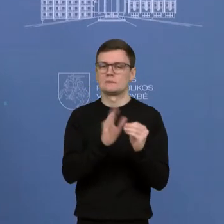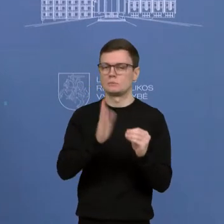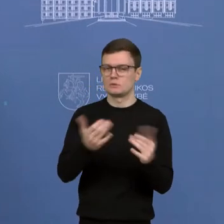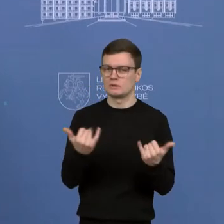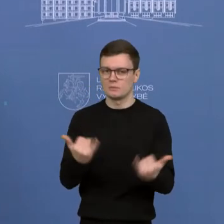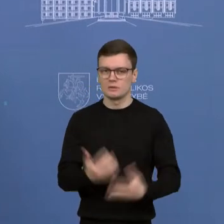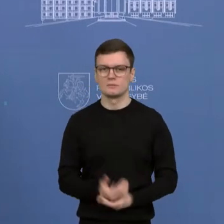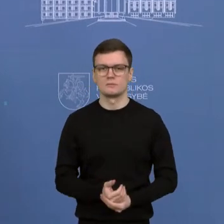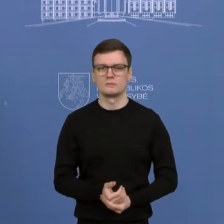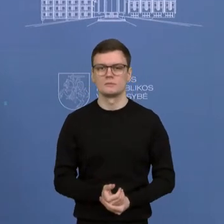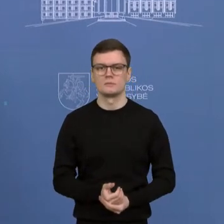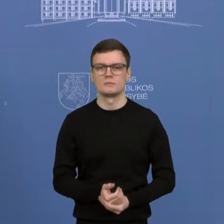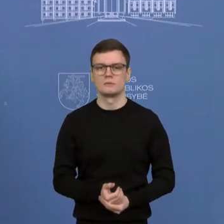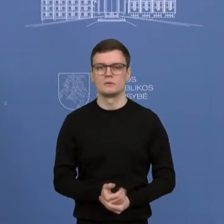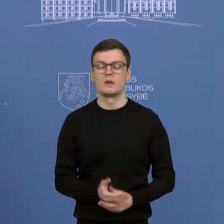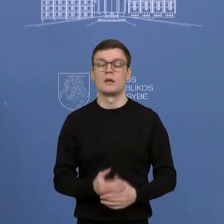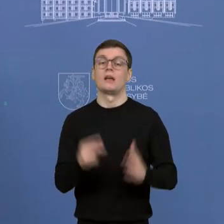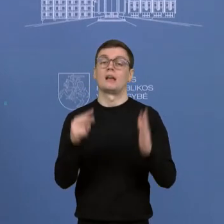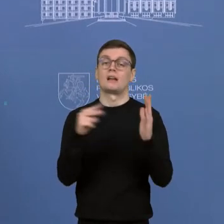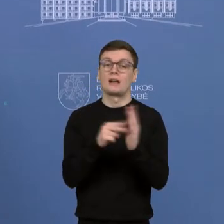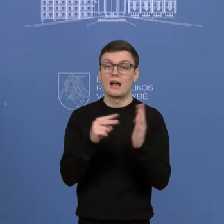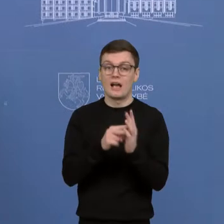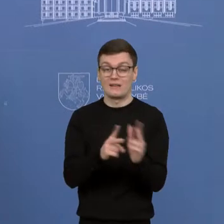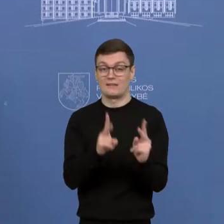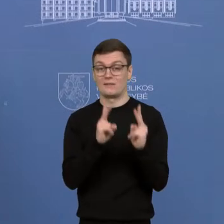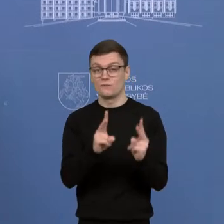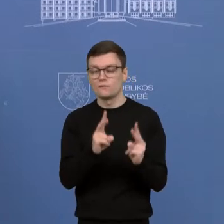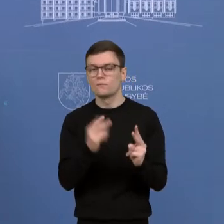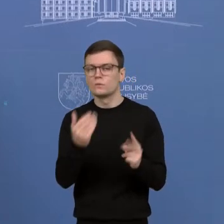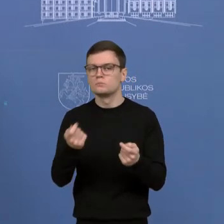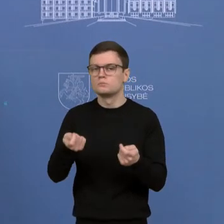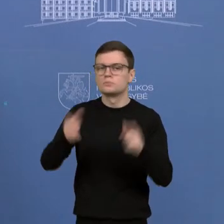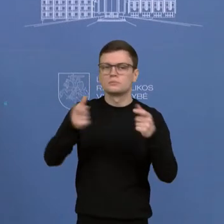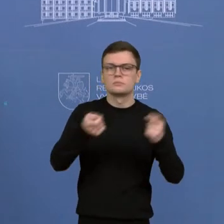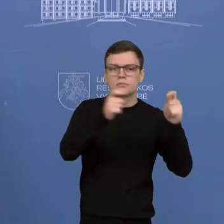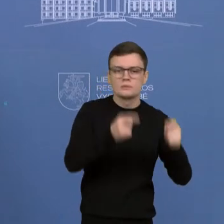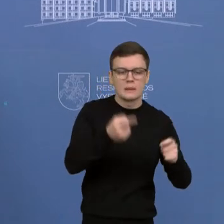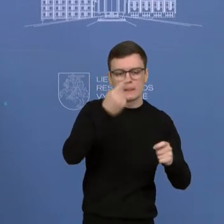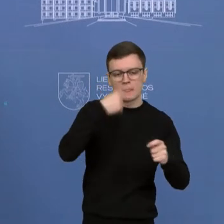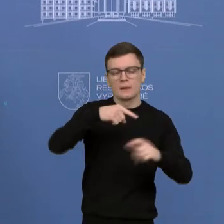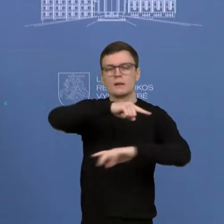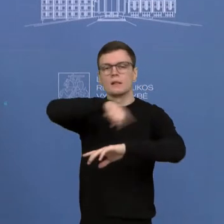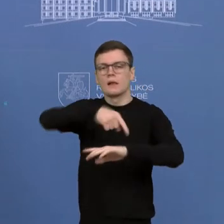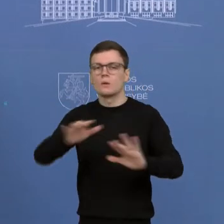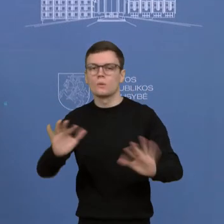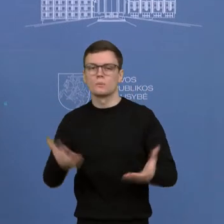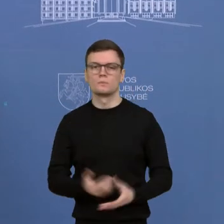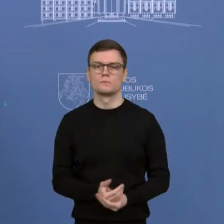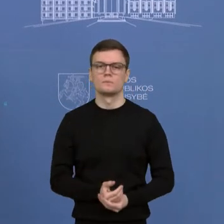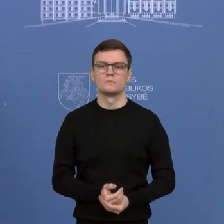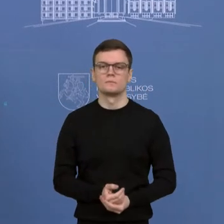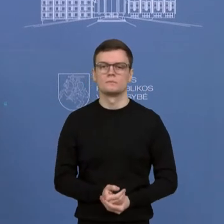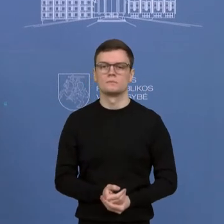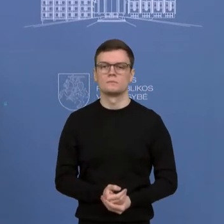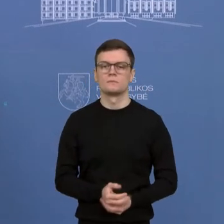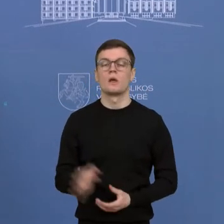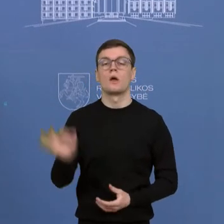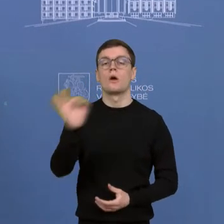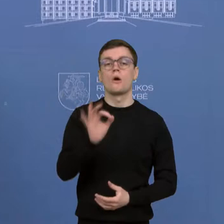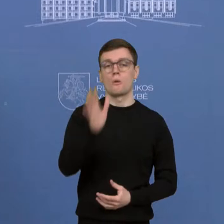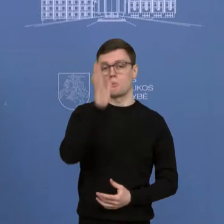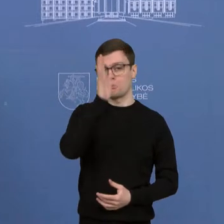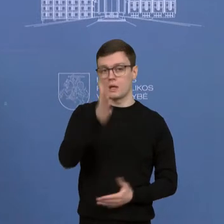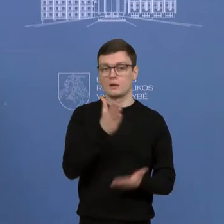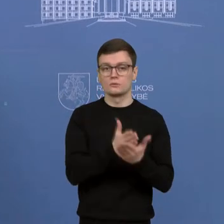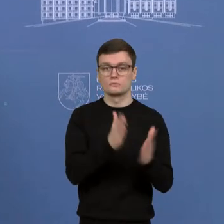Tai amortizuojamos tos kainos, kurių kilimas yra numatytas jau ateinantiem laikotarpiam. Kaip dėl 5 metų išdėliojimo tą,